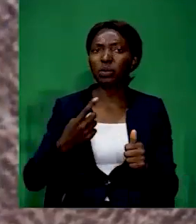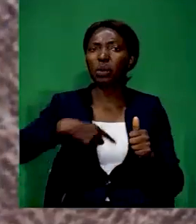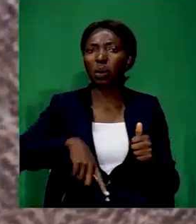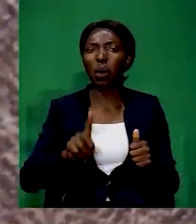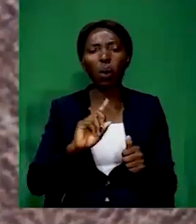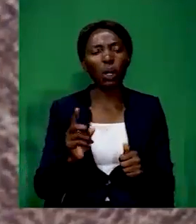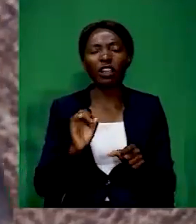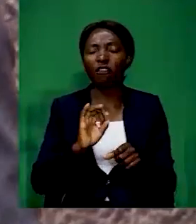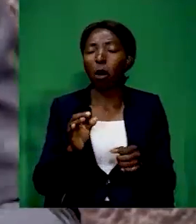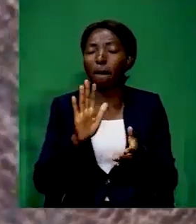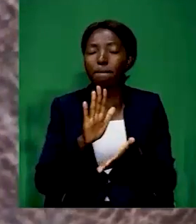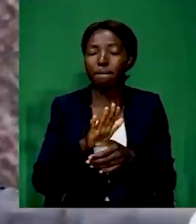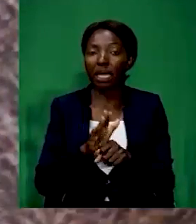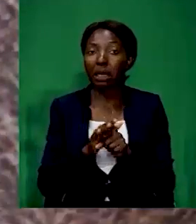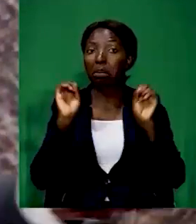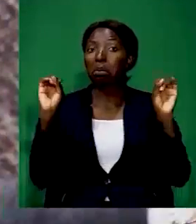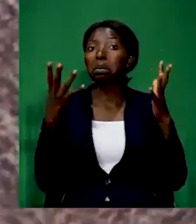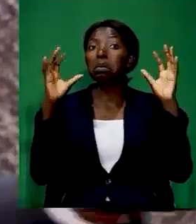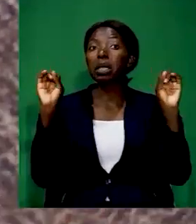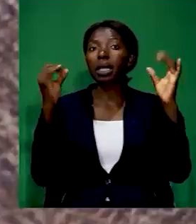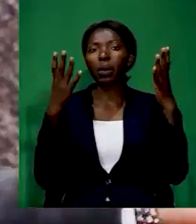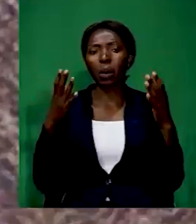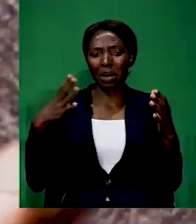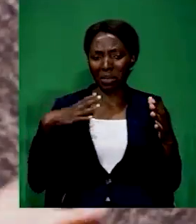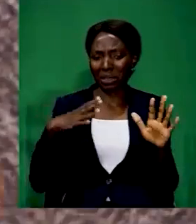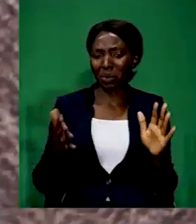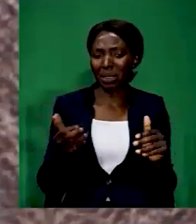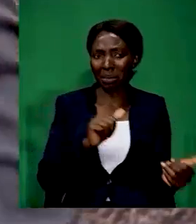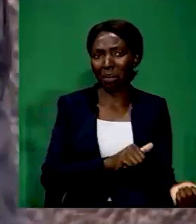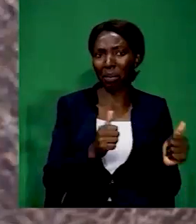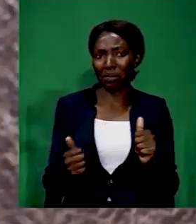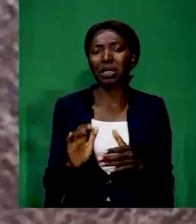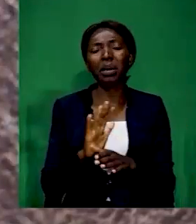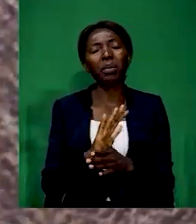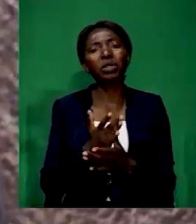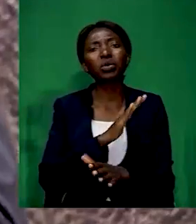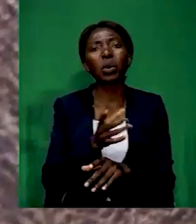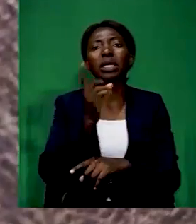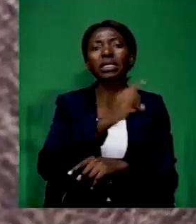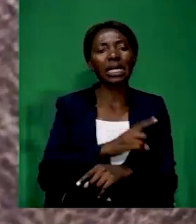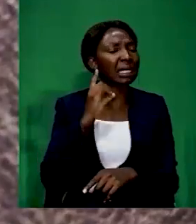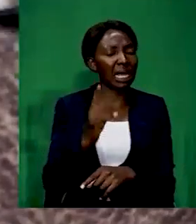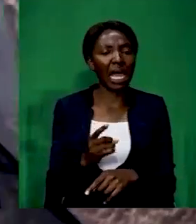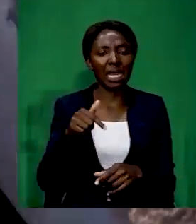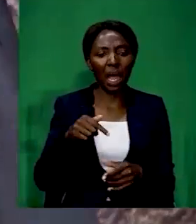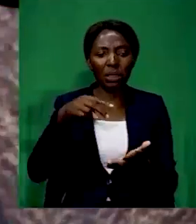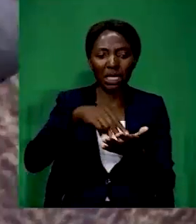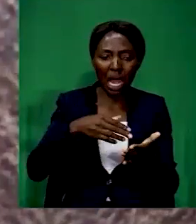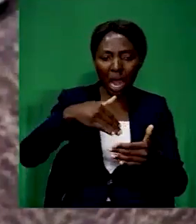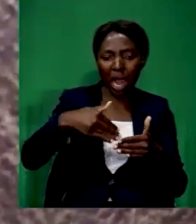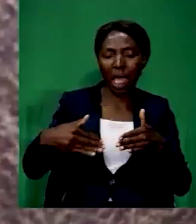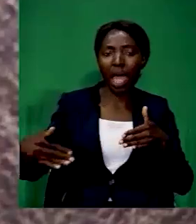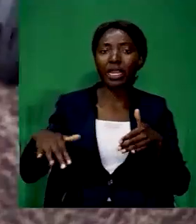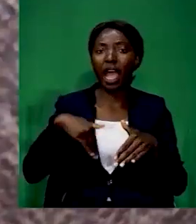chatinongoendera ikoko minana saka kubhabhatidzwa kune basa rei because hapana musi watakanzwa kuchinzi tazomira mutsetse